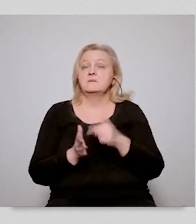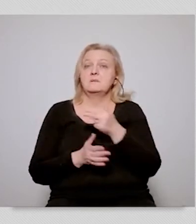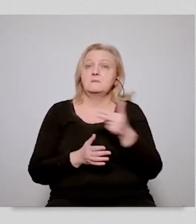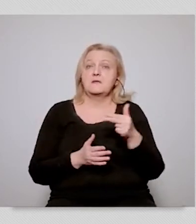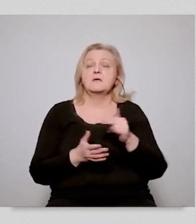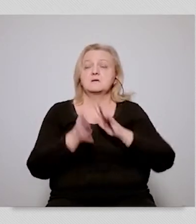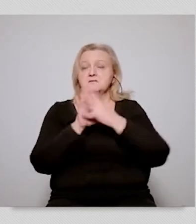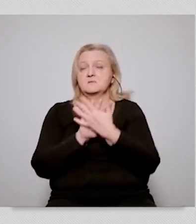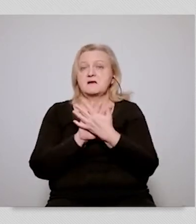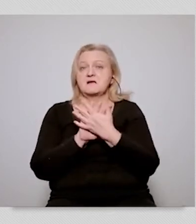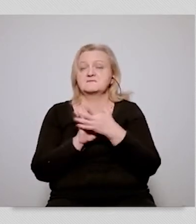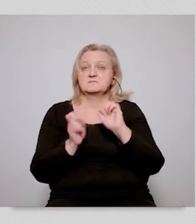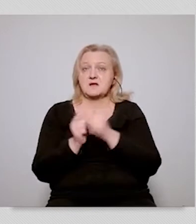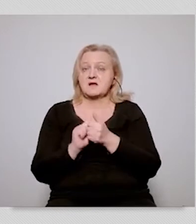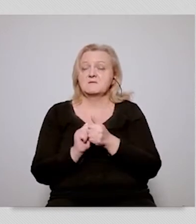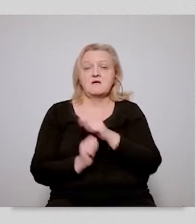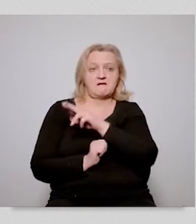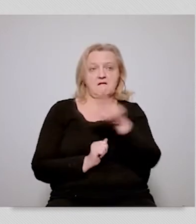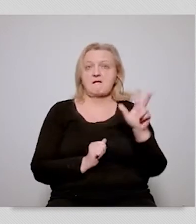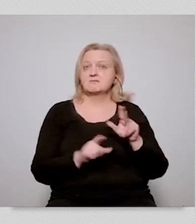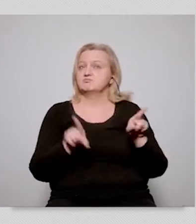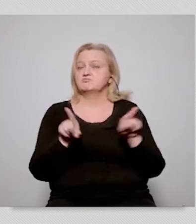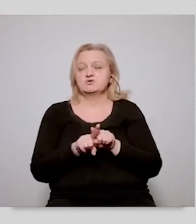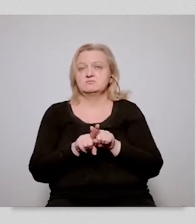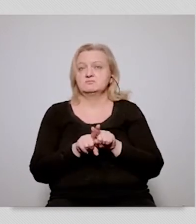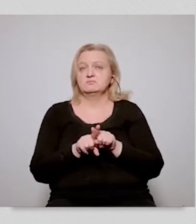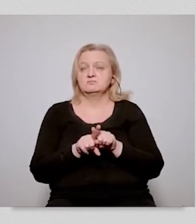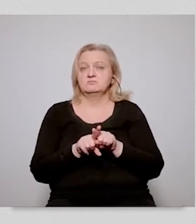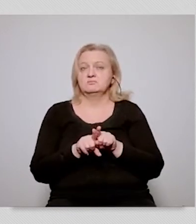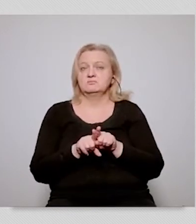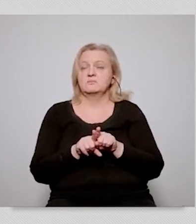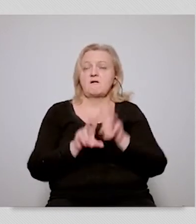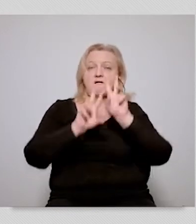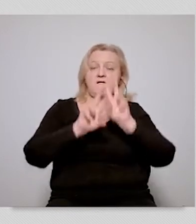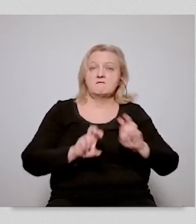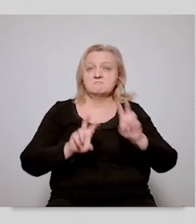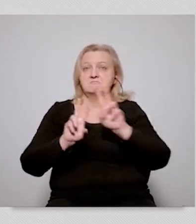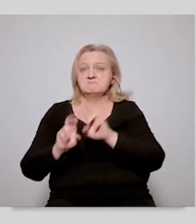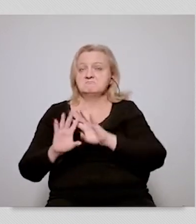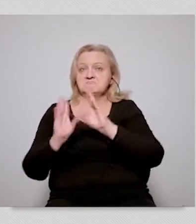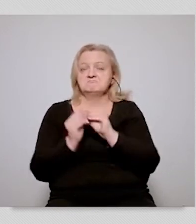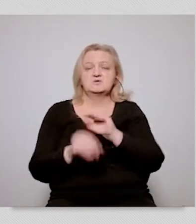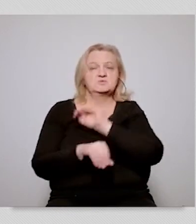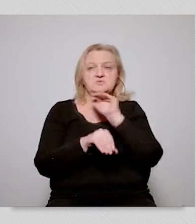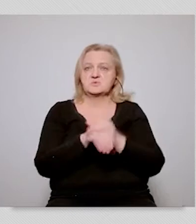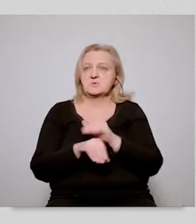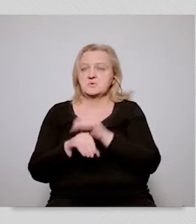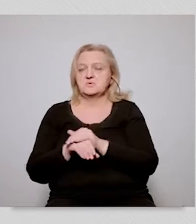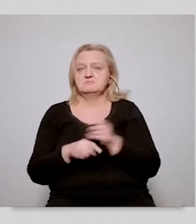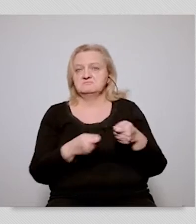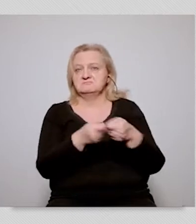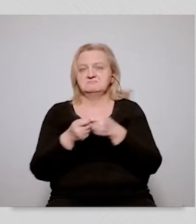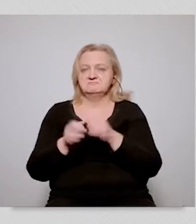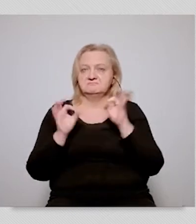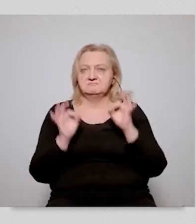powiem, zielonej transformacji. Wszyscy jakby tutaj, ta diagnoza była zgodna i wspólna, bym